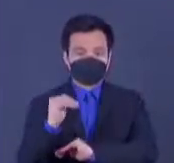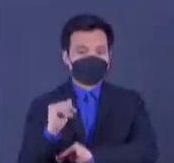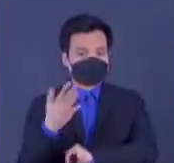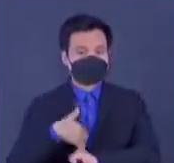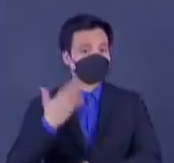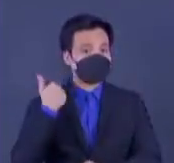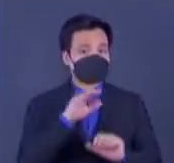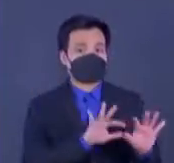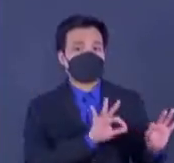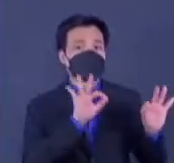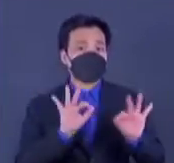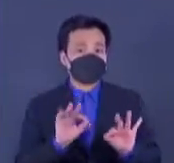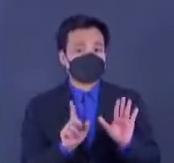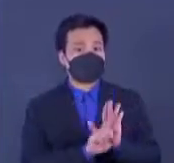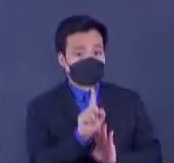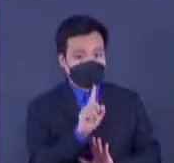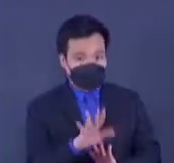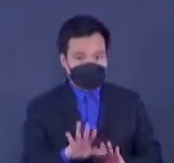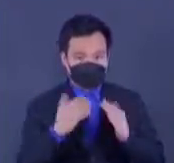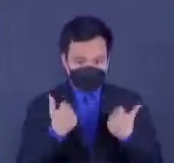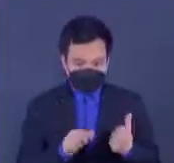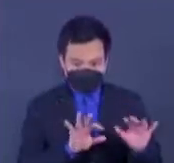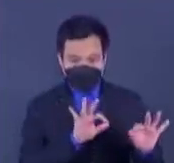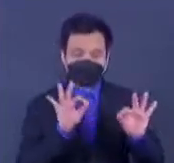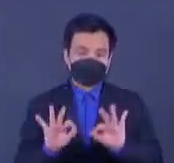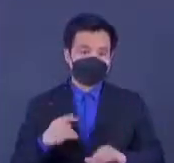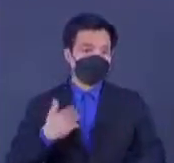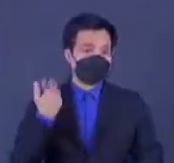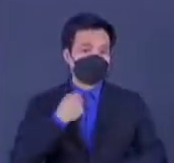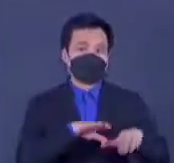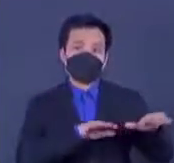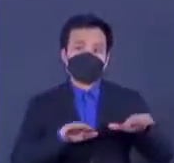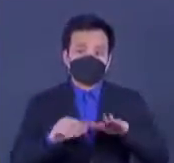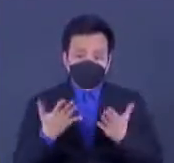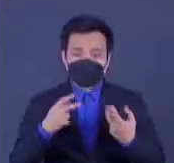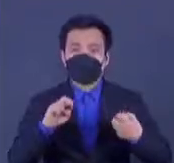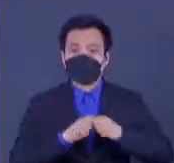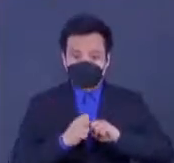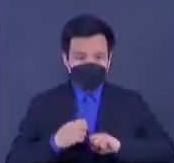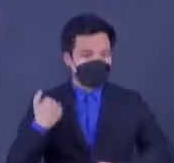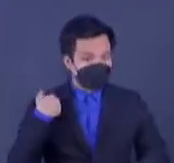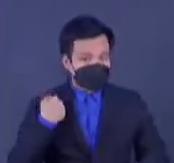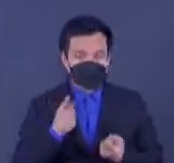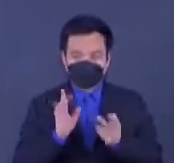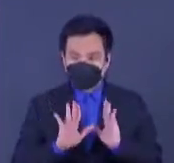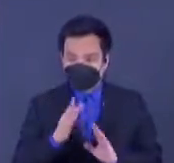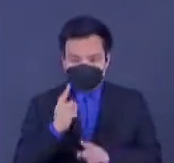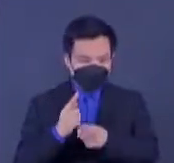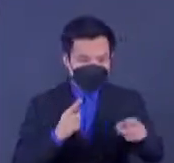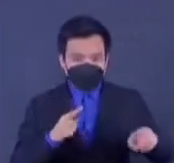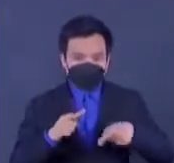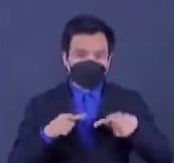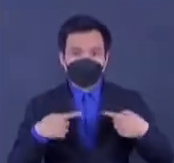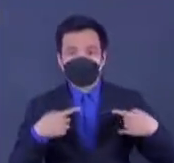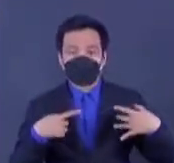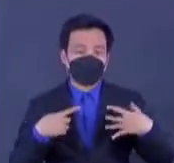จำไม่ผิดในครั้งหนึ่งนะฮะเพราะว่าติดปัญหาความไม่พร้อมแล้วก็ติดปัญหาเรื่องภารกิจของหลายท่านนะครับแต่ล่า